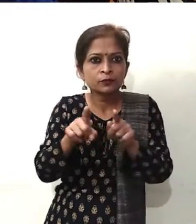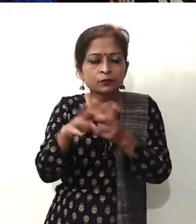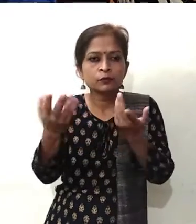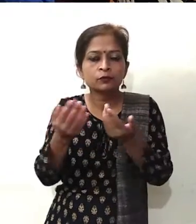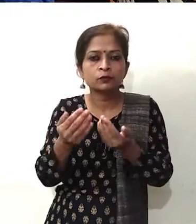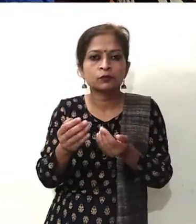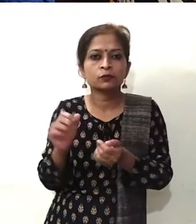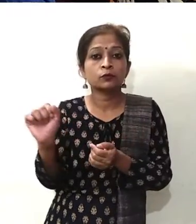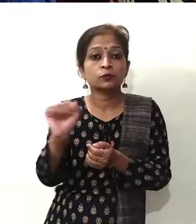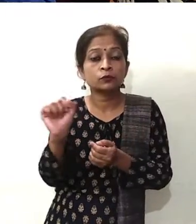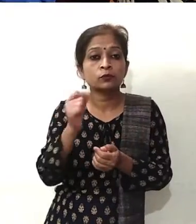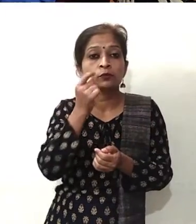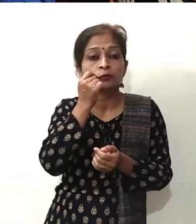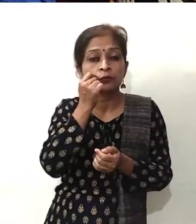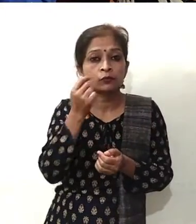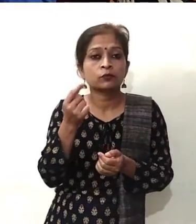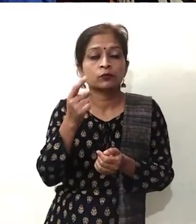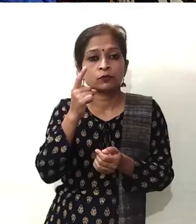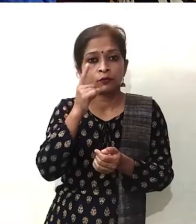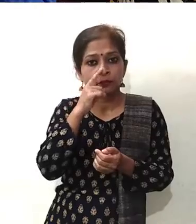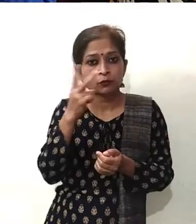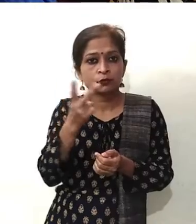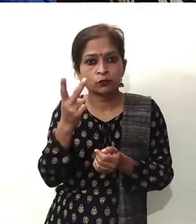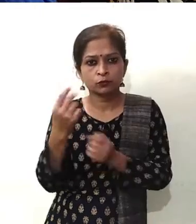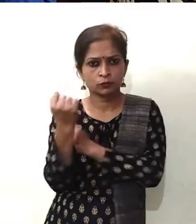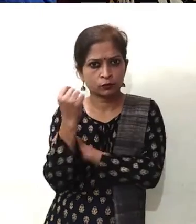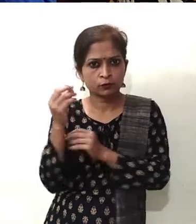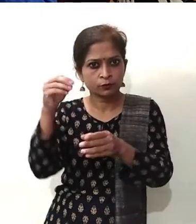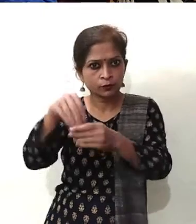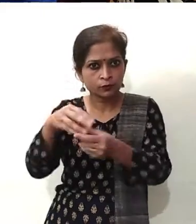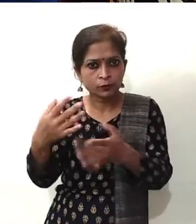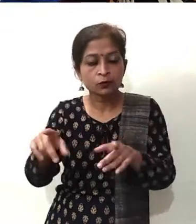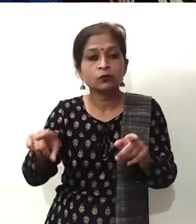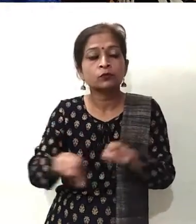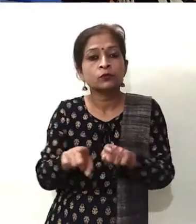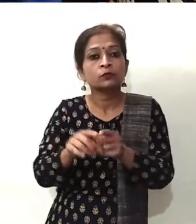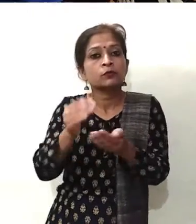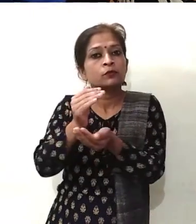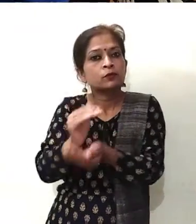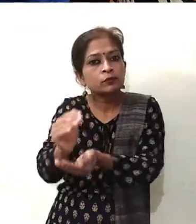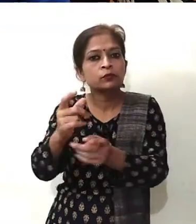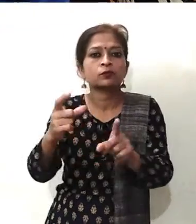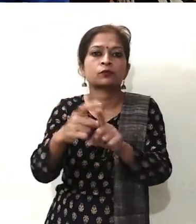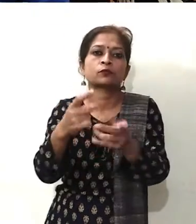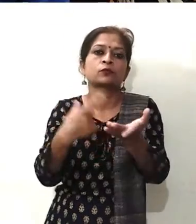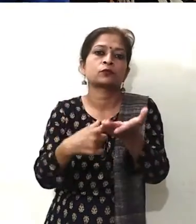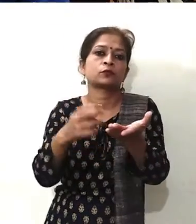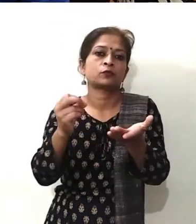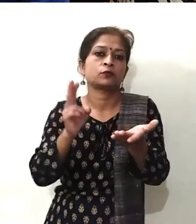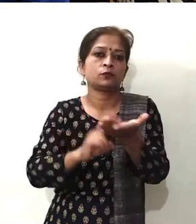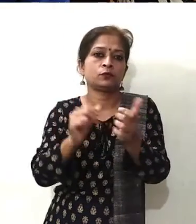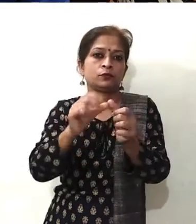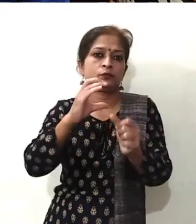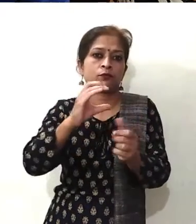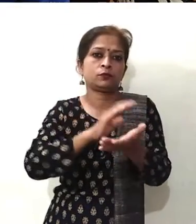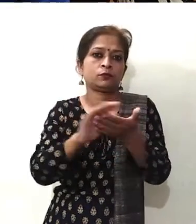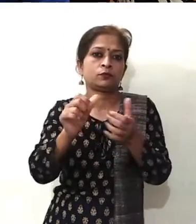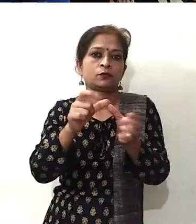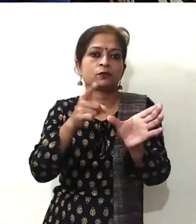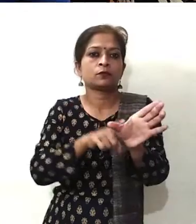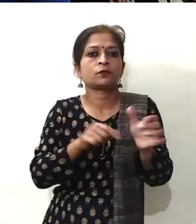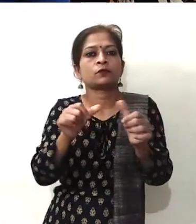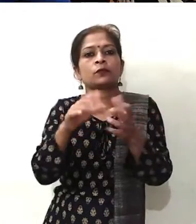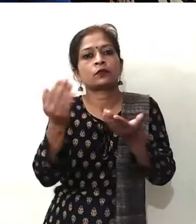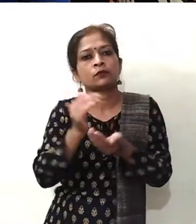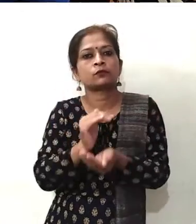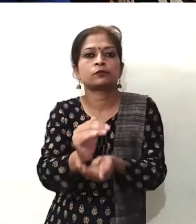कि आचार्य द्रोण जन्म लिए। तभी उनका नाम द्रोण पड़ा सर, दोना से उत्पन्न हुआ। बिल्कुल। तो